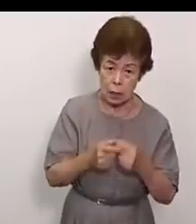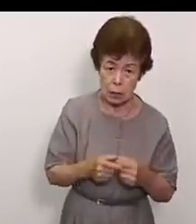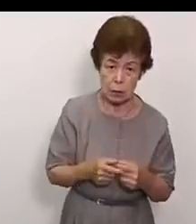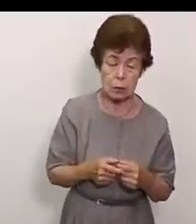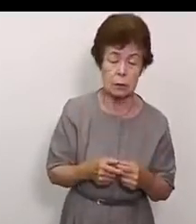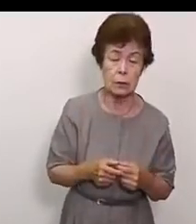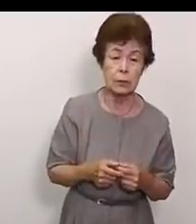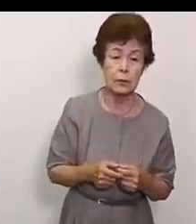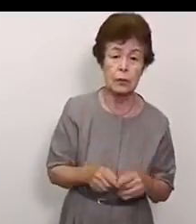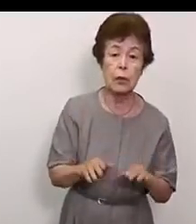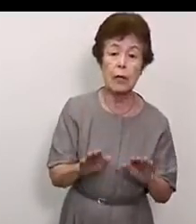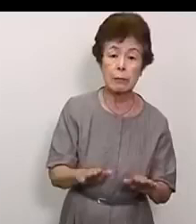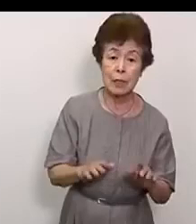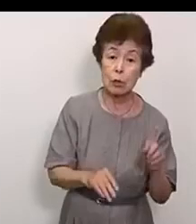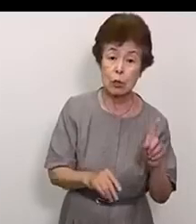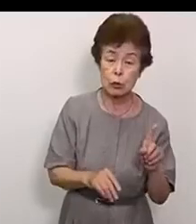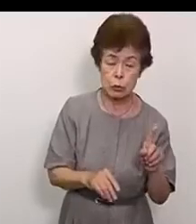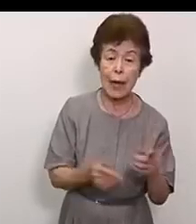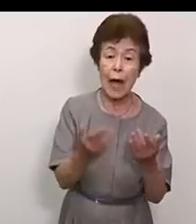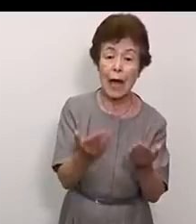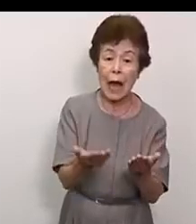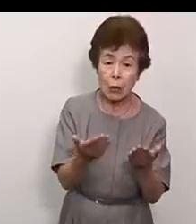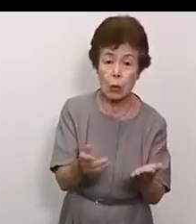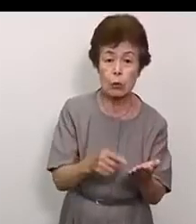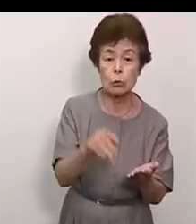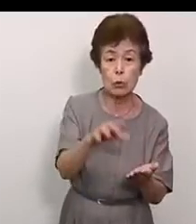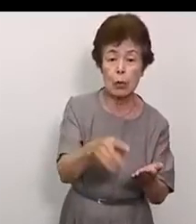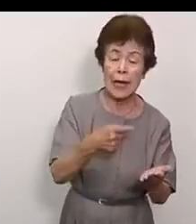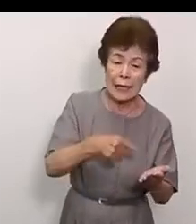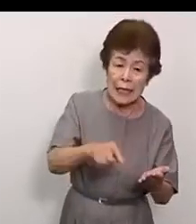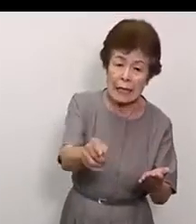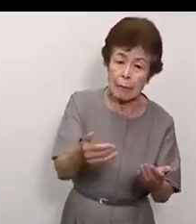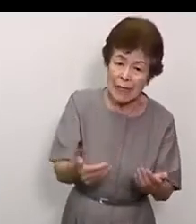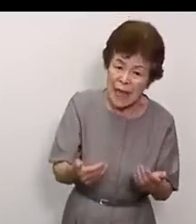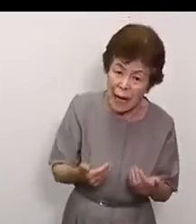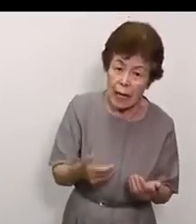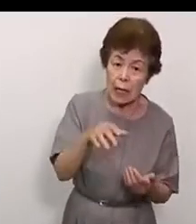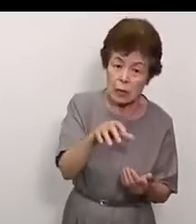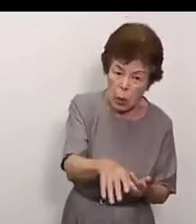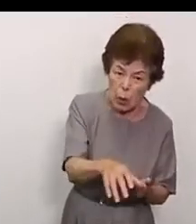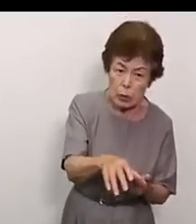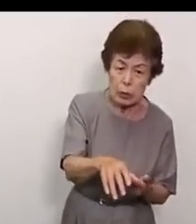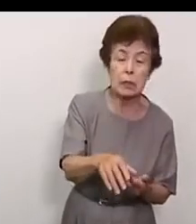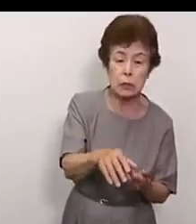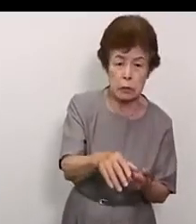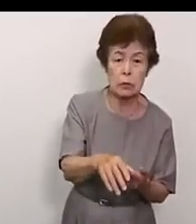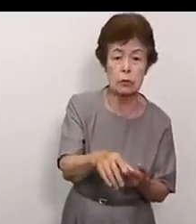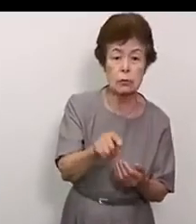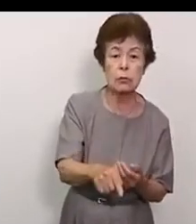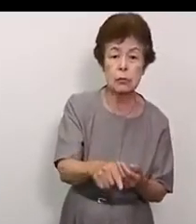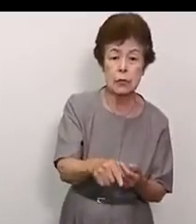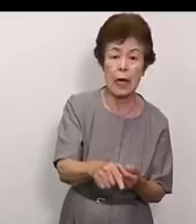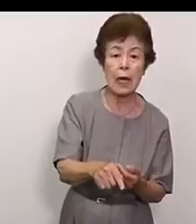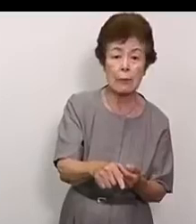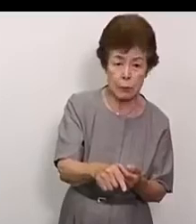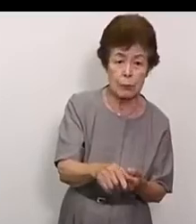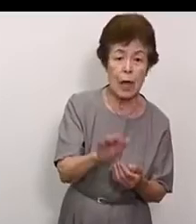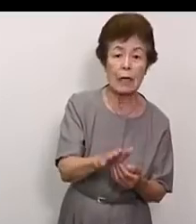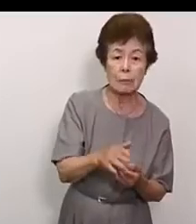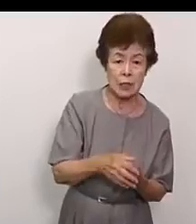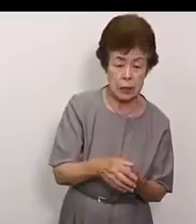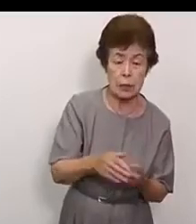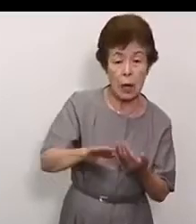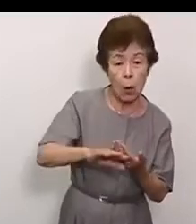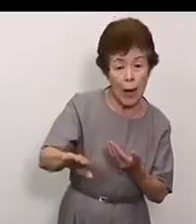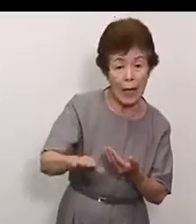は今の、一つは学校というのは行かなきゃいけないんだというこういう縛りがあって、そこから他の方法があ